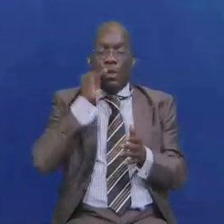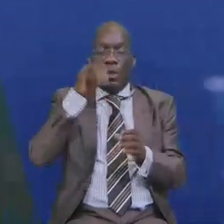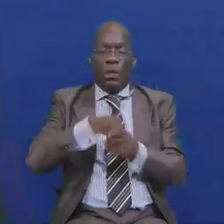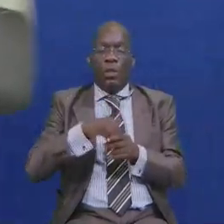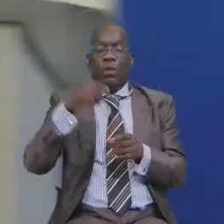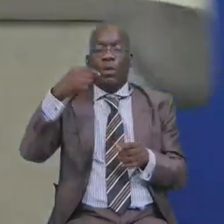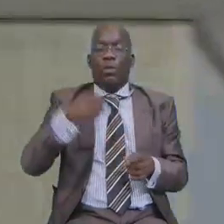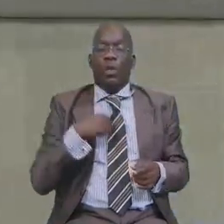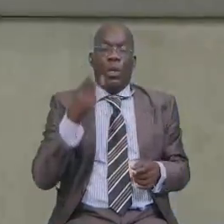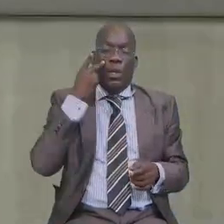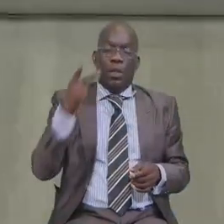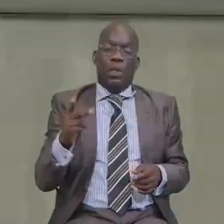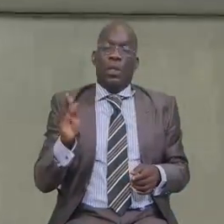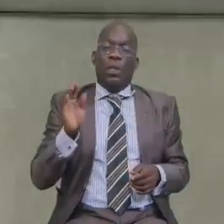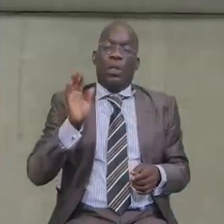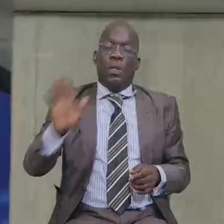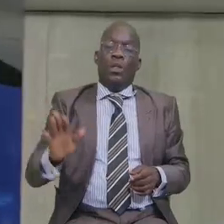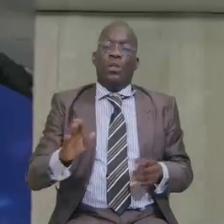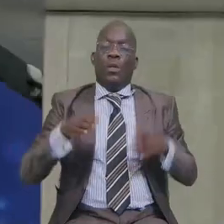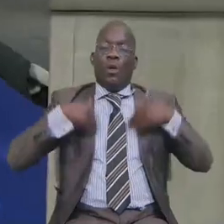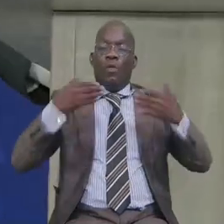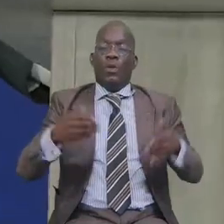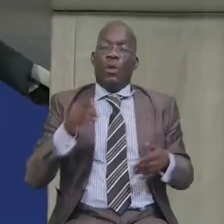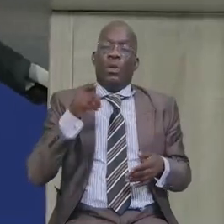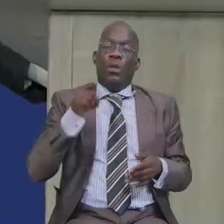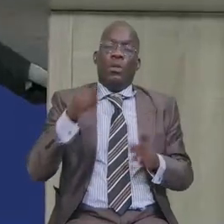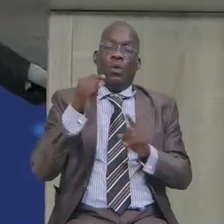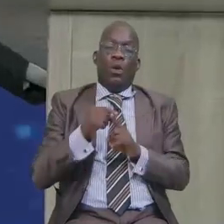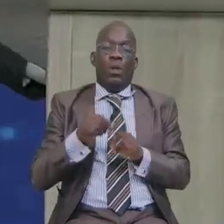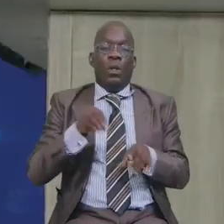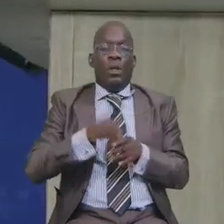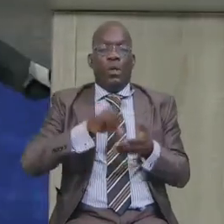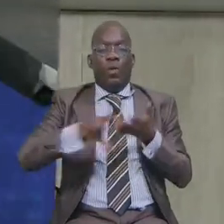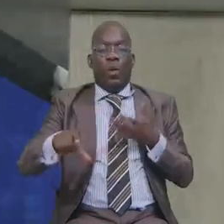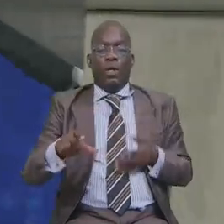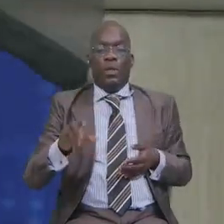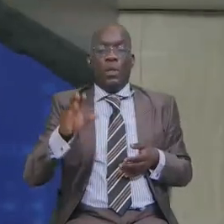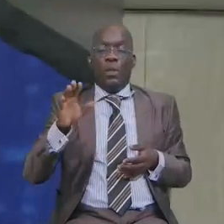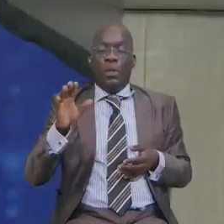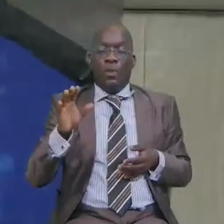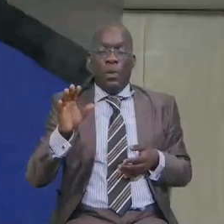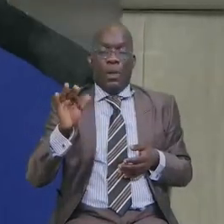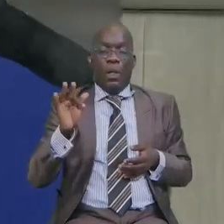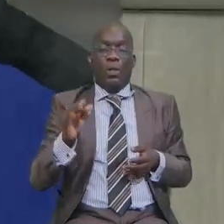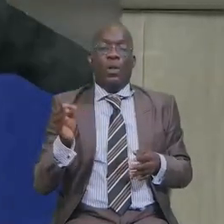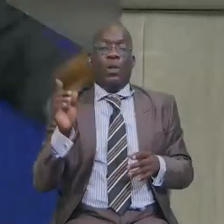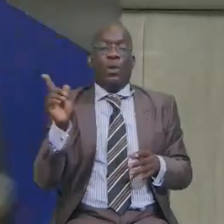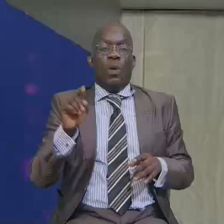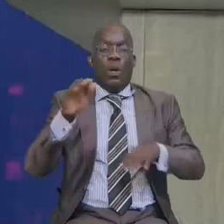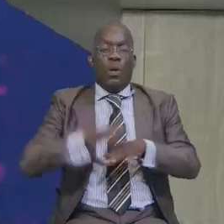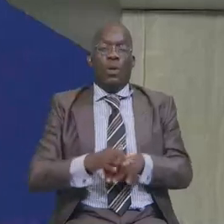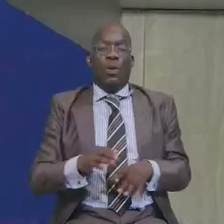sa confession, sa proclamation dans le verset 19. Il dit, en conséquence, roi Agrippa, je n'ai